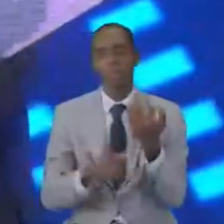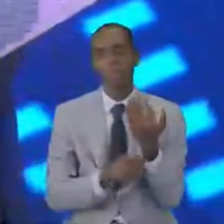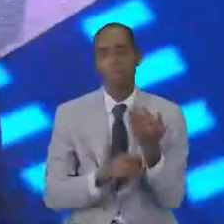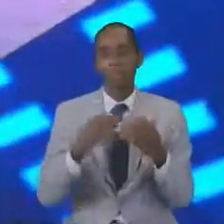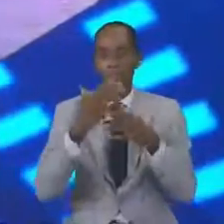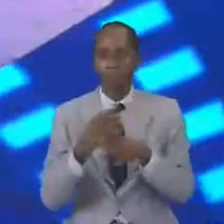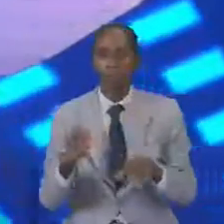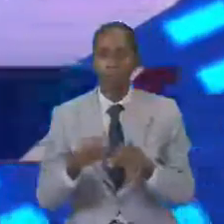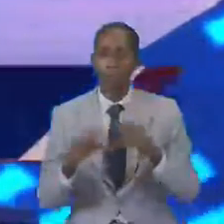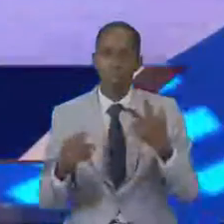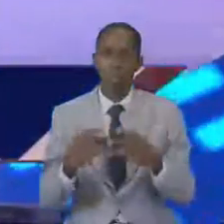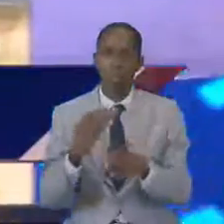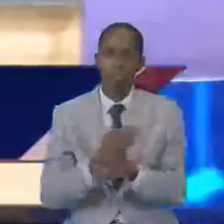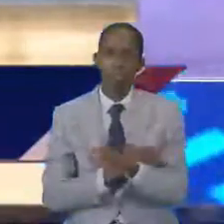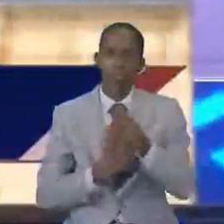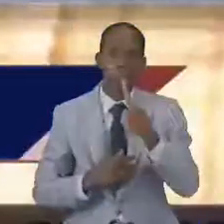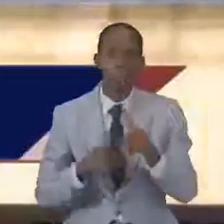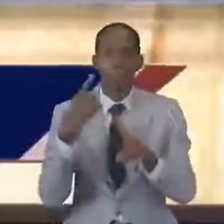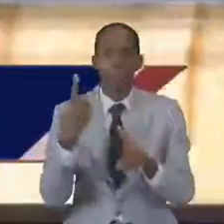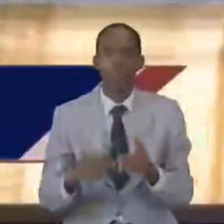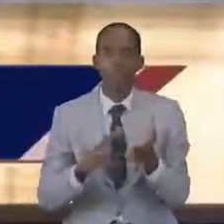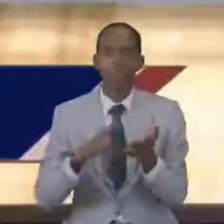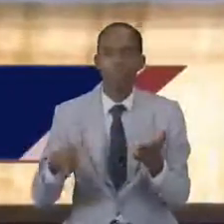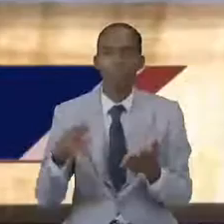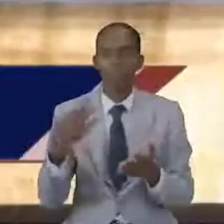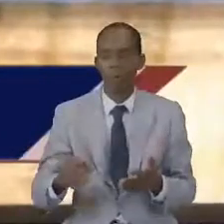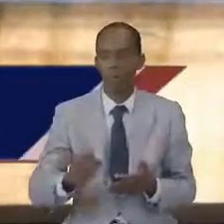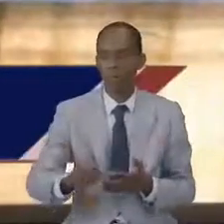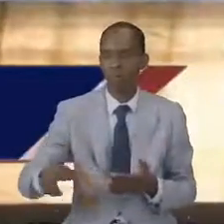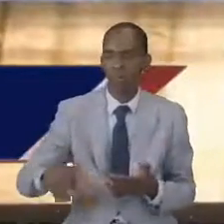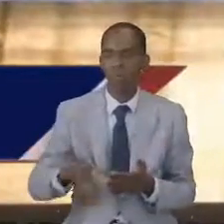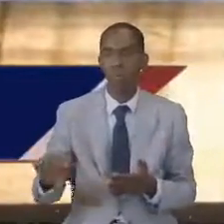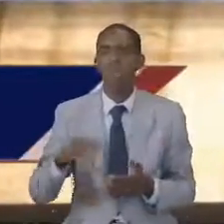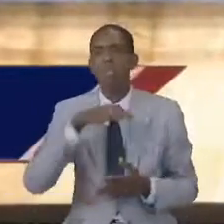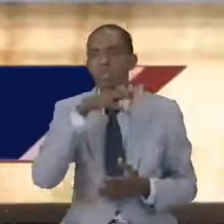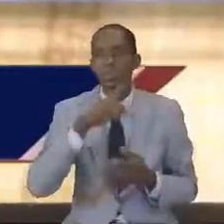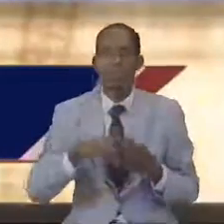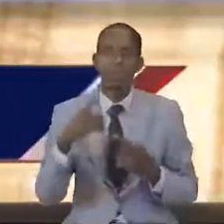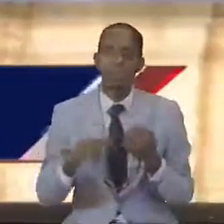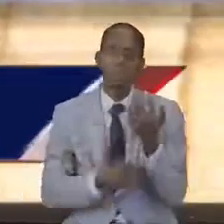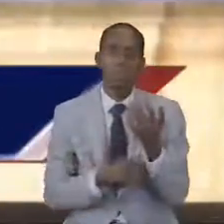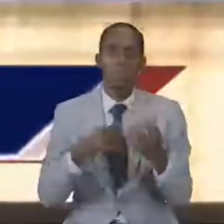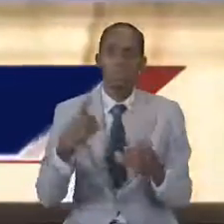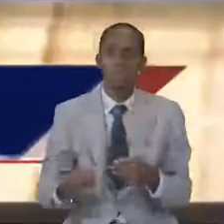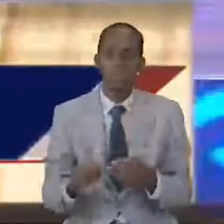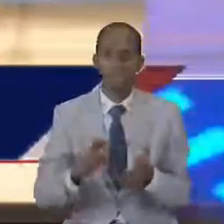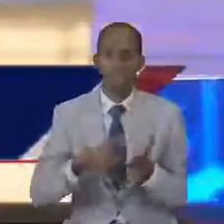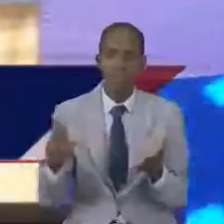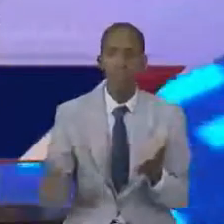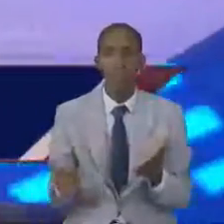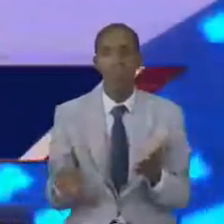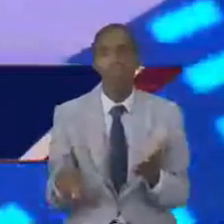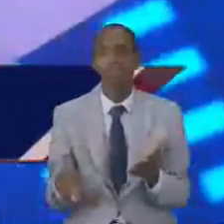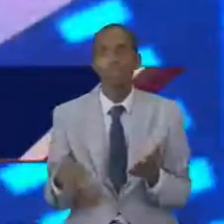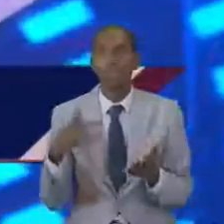ici numéro 1 la conséquence de semer dans la souillure pour la chair la